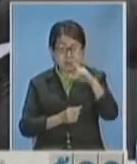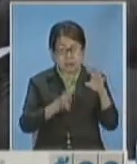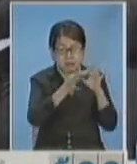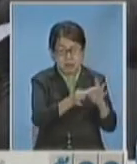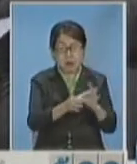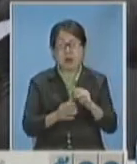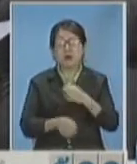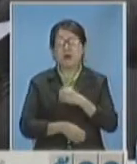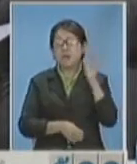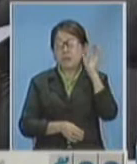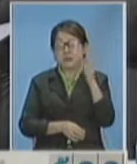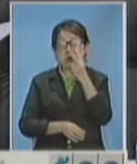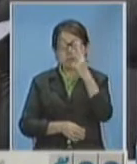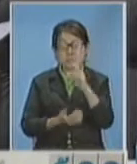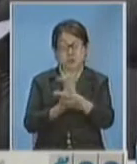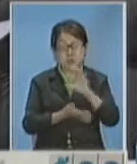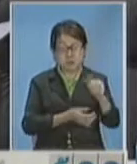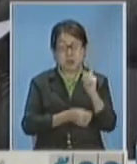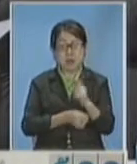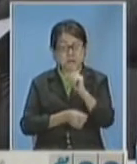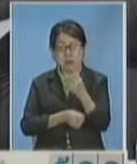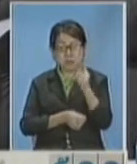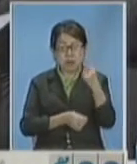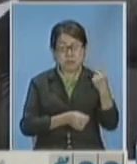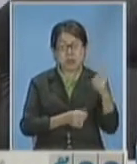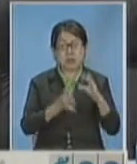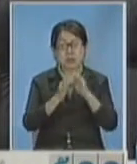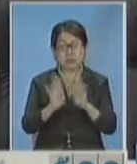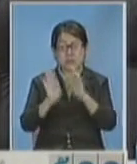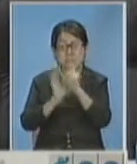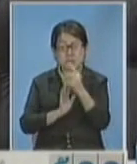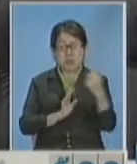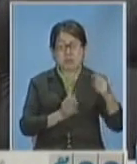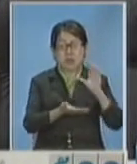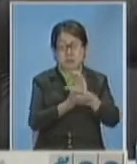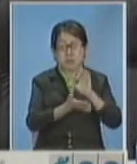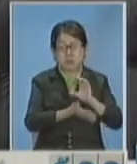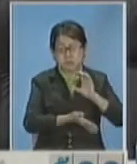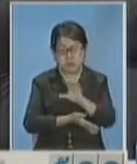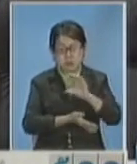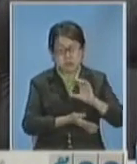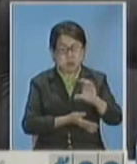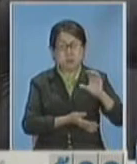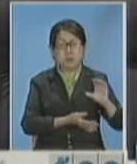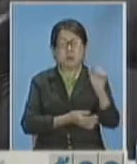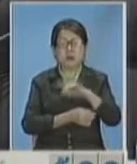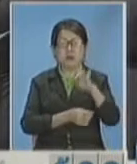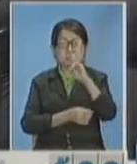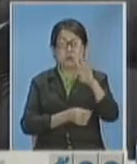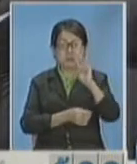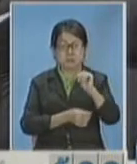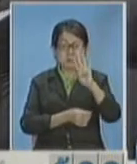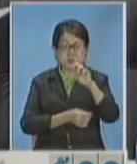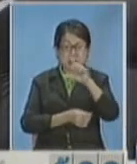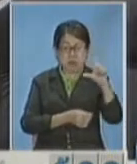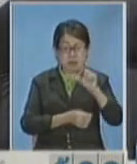งบประมาณสิคะองค์การมหาชนใหม่แห่งใหม่เนี่ยนะคะพิงคนครปีนี้ได้รับงบประมาณนะคะ744ล้าน